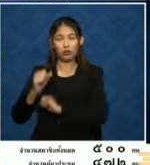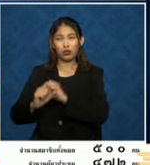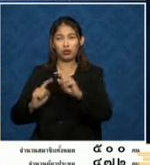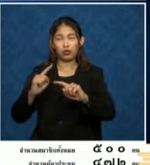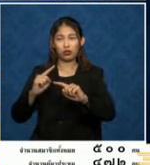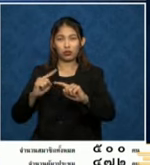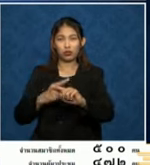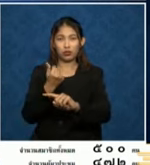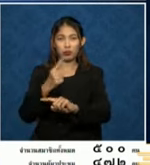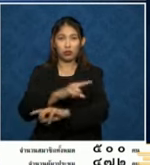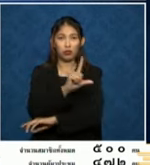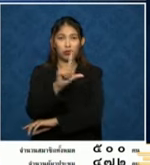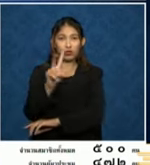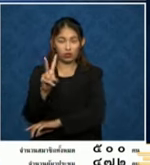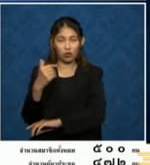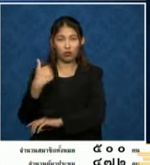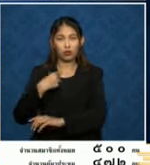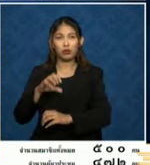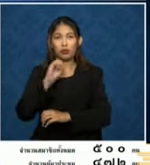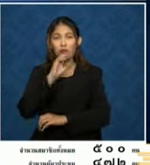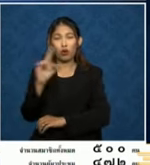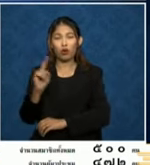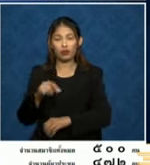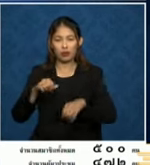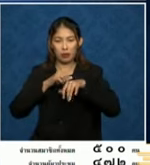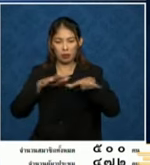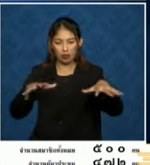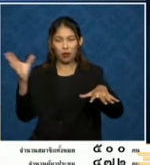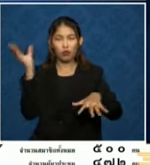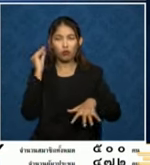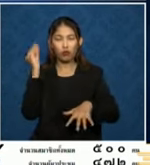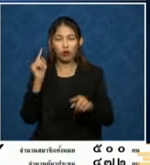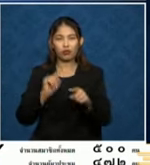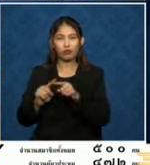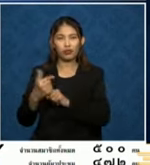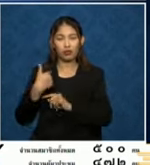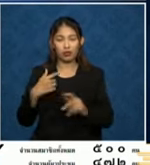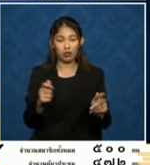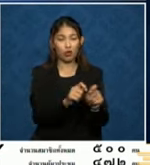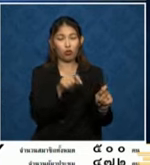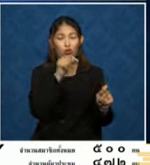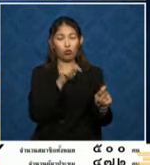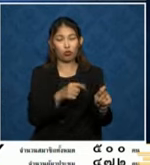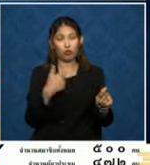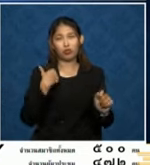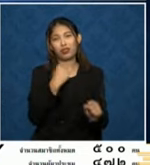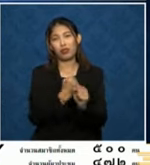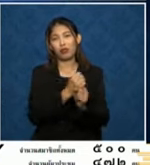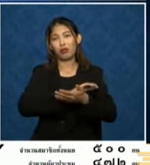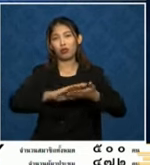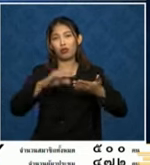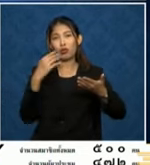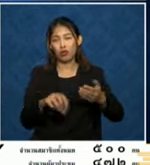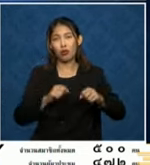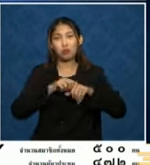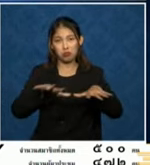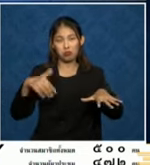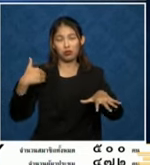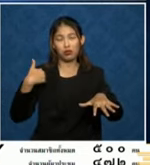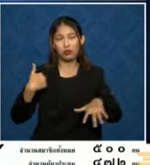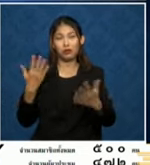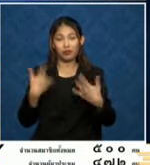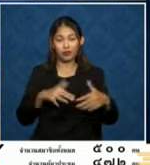ลายปีที่แล้วมีการยืนยันครับว่าจะเปิดเผยผลการรับฟังความเห็นที่คณะอนุกรรมการนั้นได้ดำเนินการไปและแม้